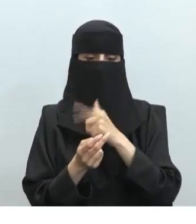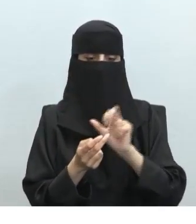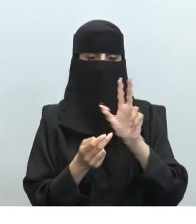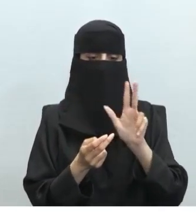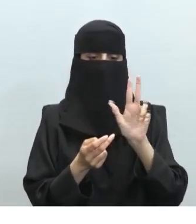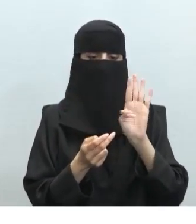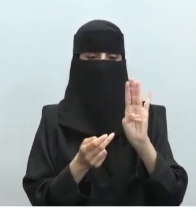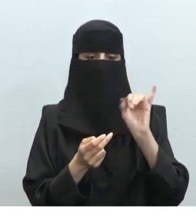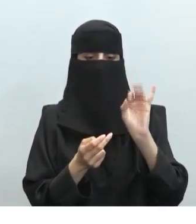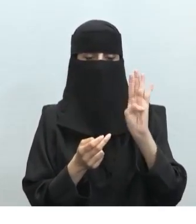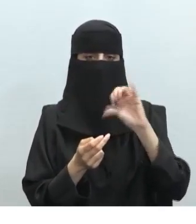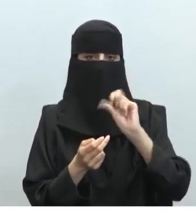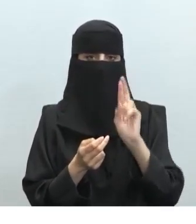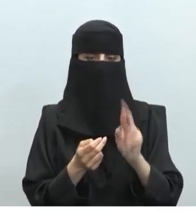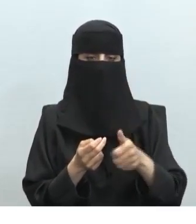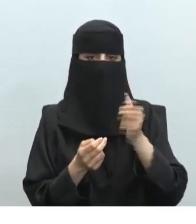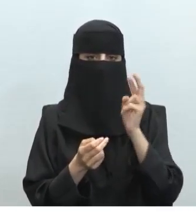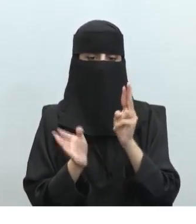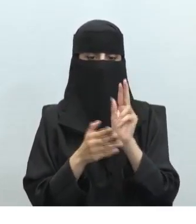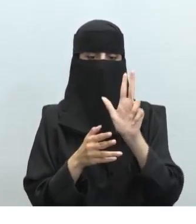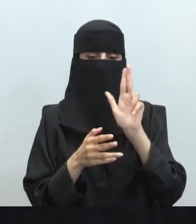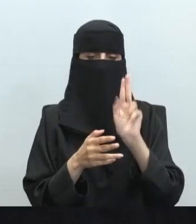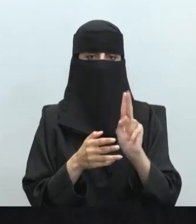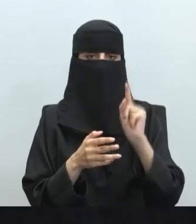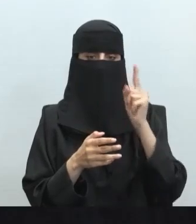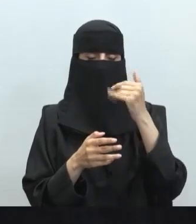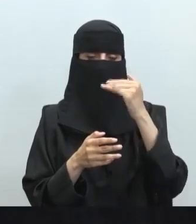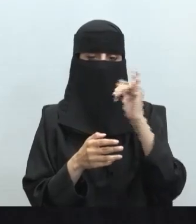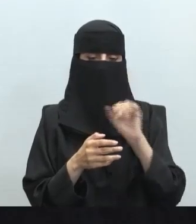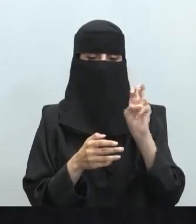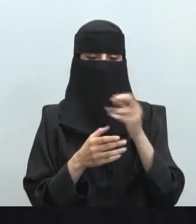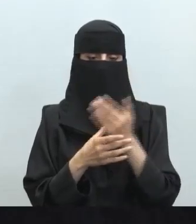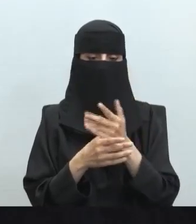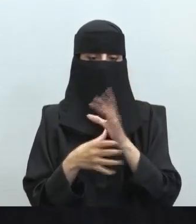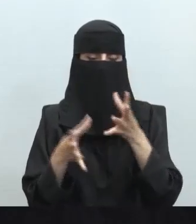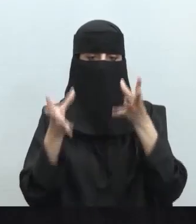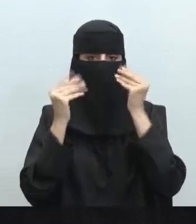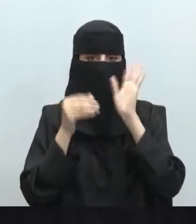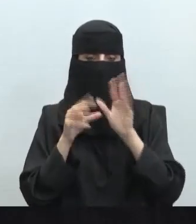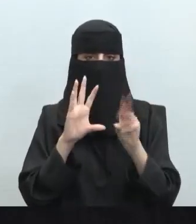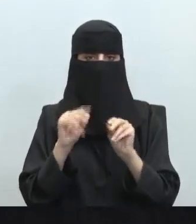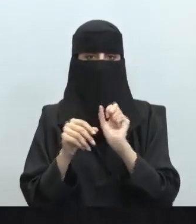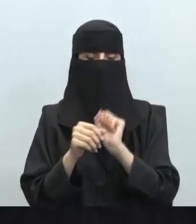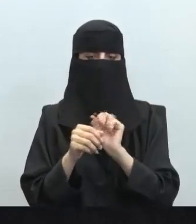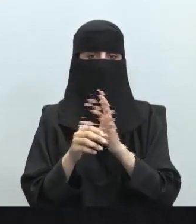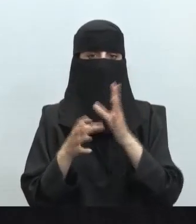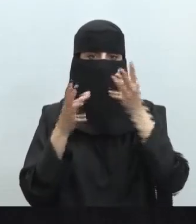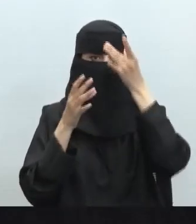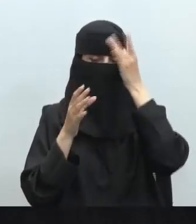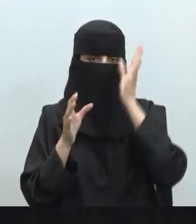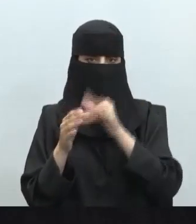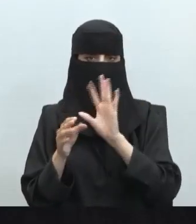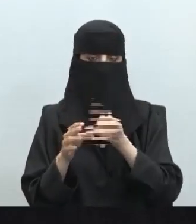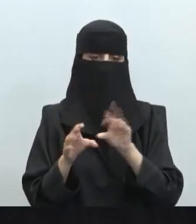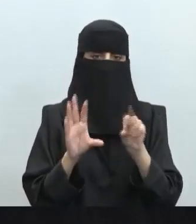البكتيريا ار الى البكتيريا اس تتذكرون العالم جرف ذكر ان هنالك بكتيريا كانت تسبب المرض وهنالك بكتيريا ار لم تكن تسبب المرض